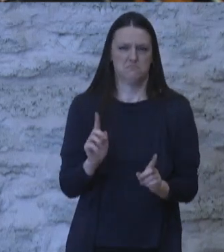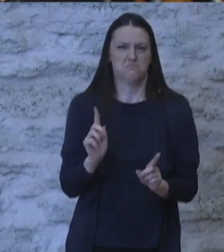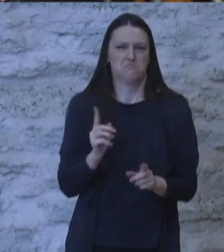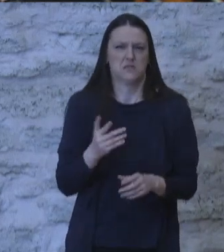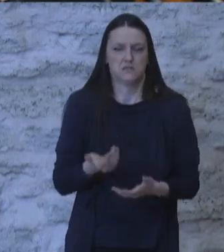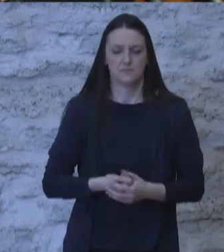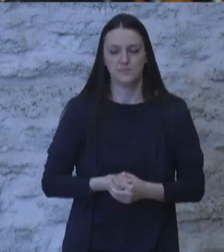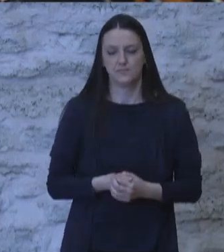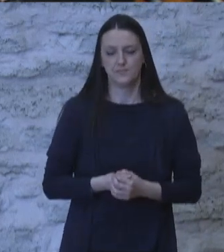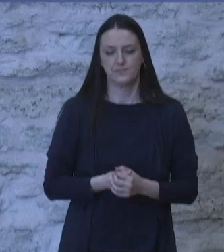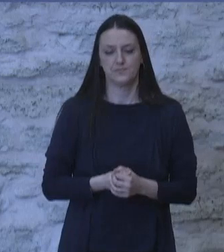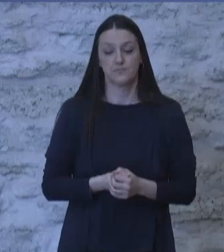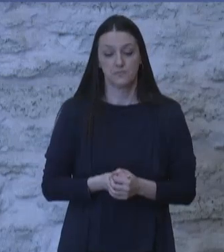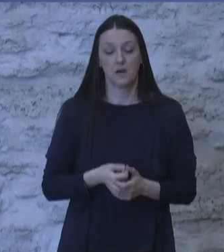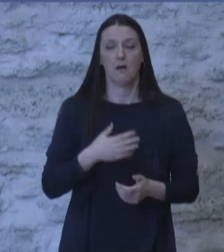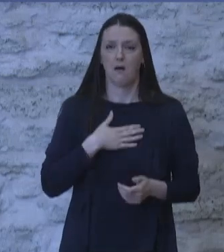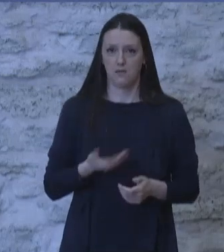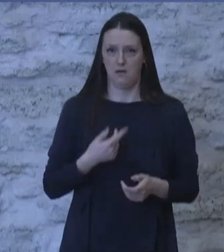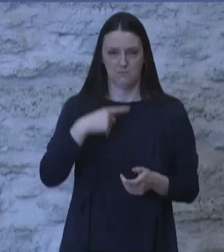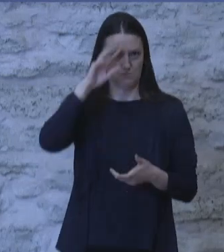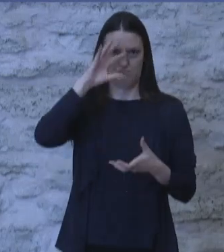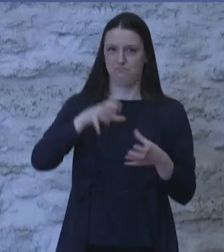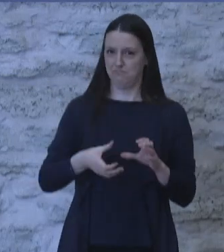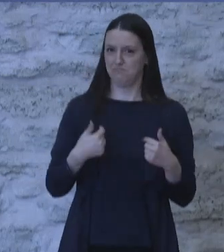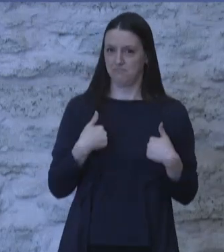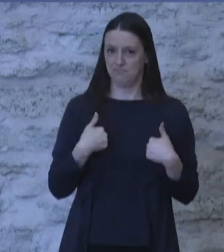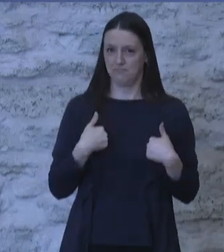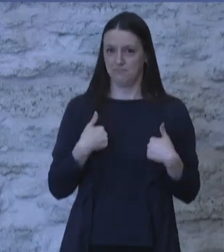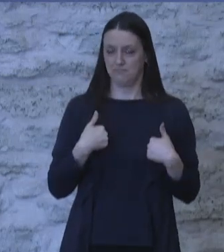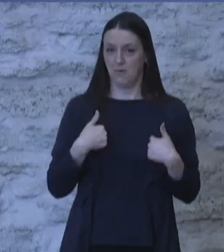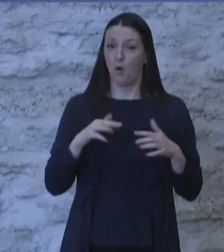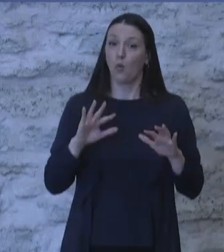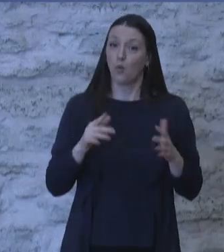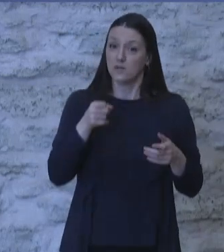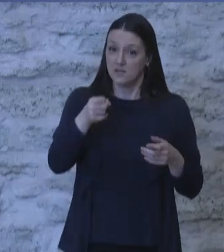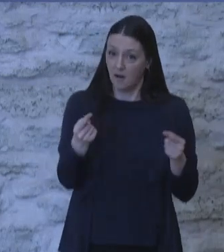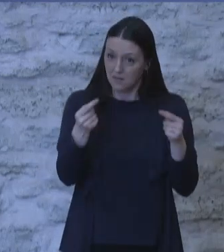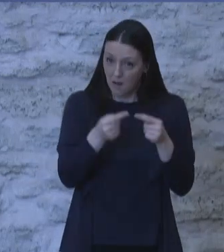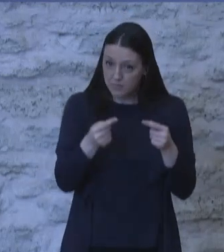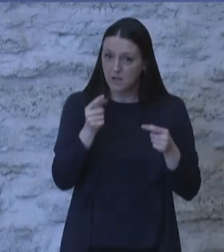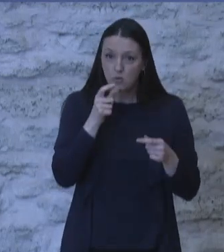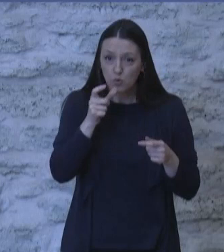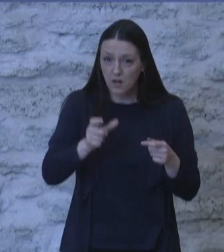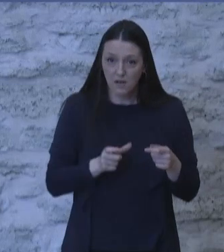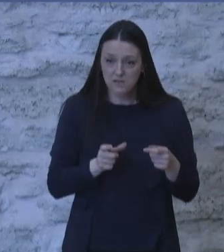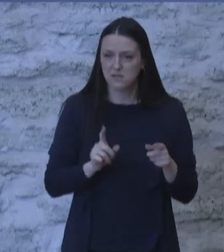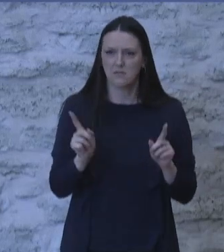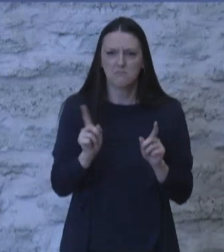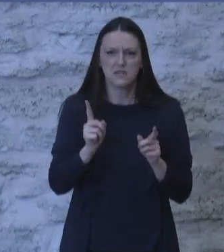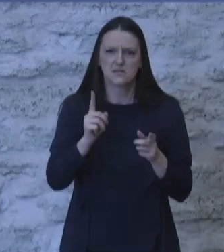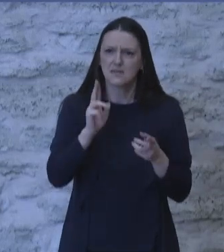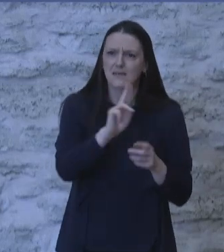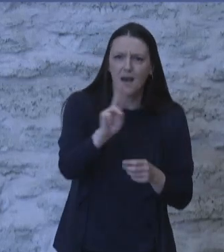Ma olen suhteliselt nõutunud. Kui te mõned sitaadi tooksite, milledega seoksite, mõned konkreetsete